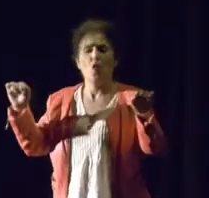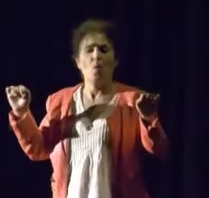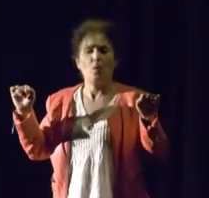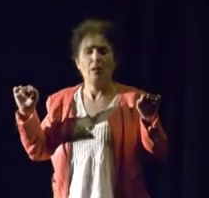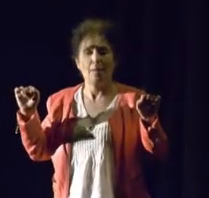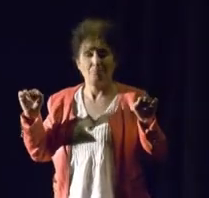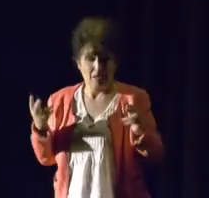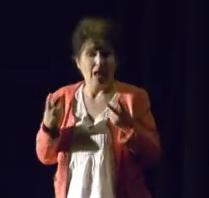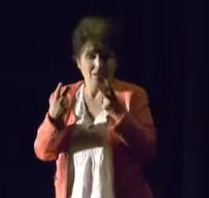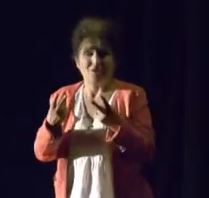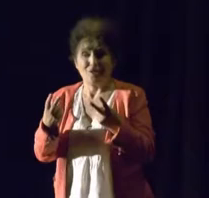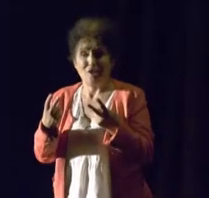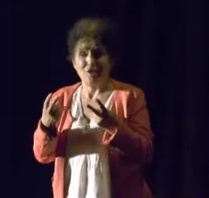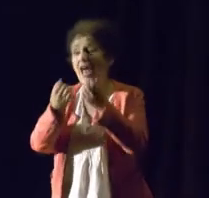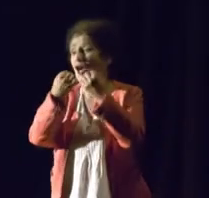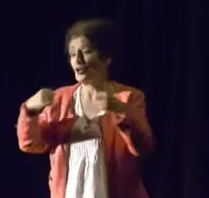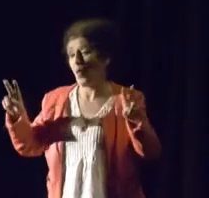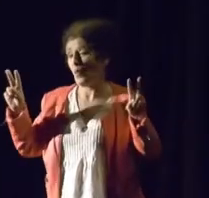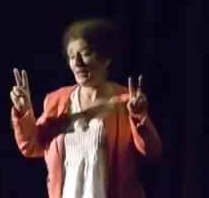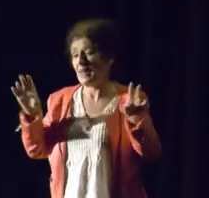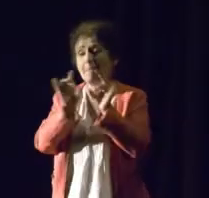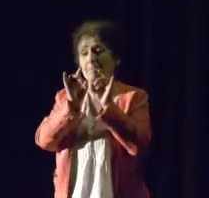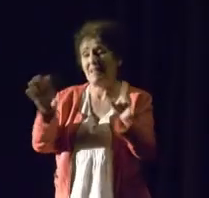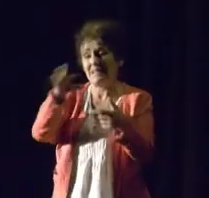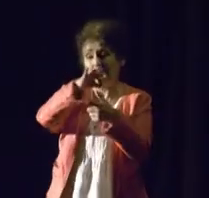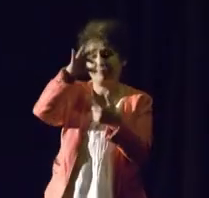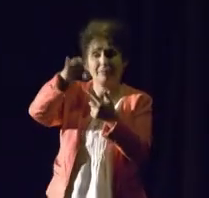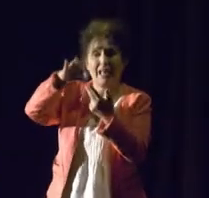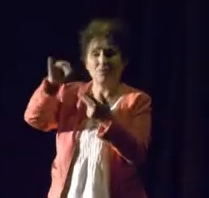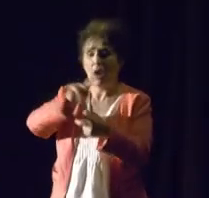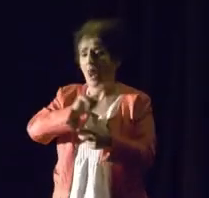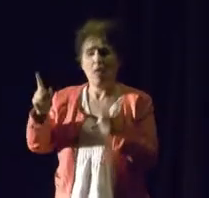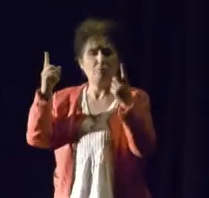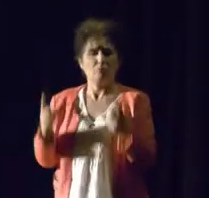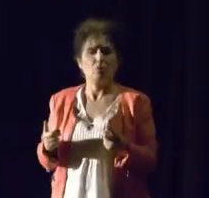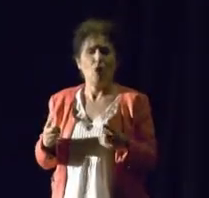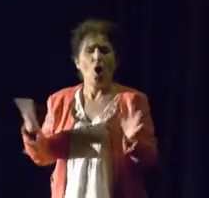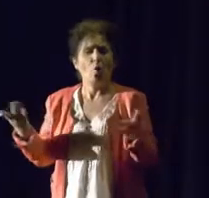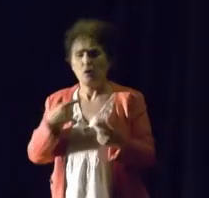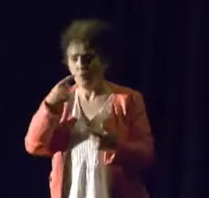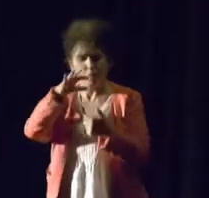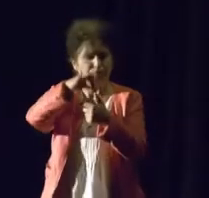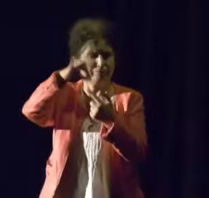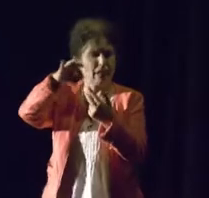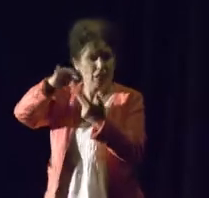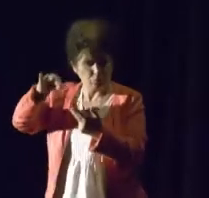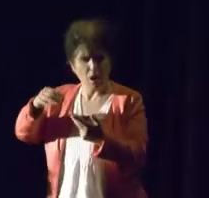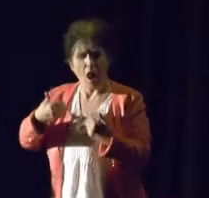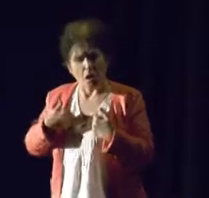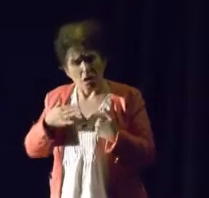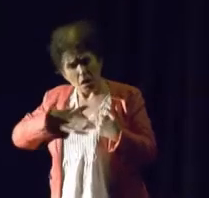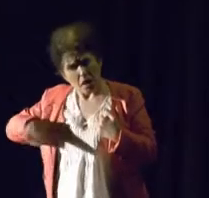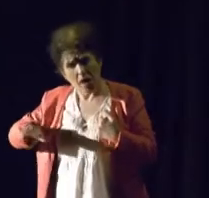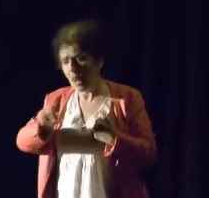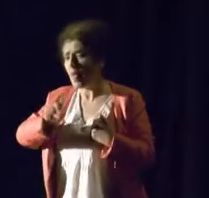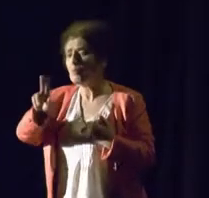слободи. Значи, слободата без избор не постои. И кога зборуваме за изборот, всушност ние не можеме